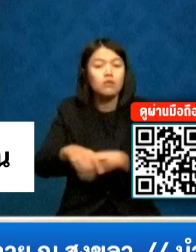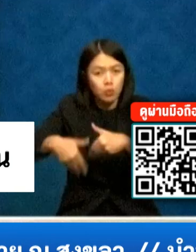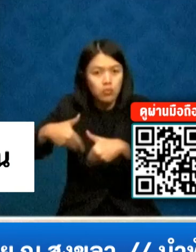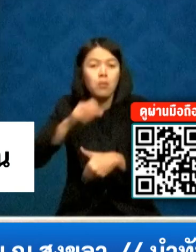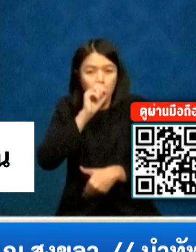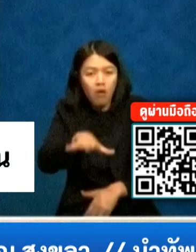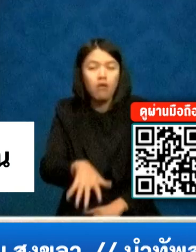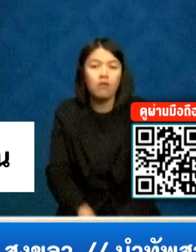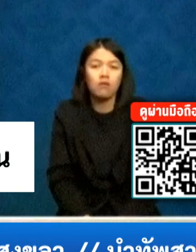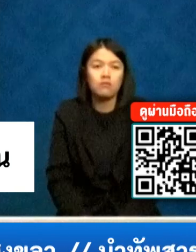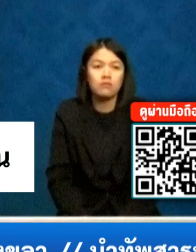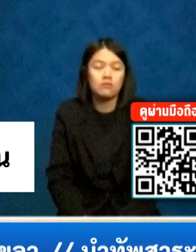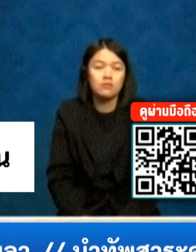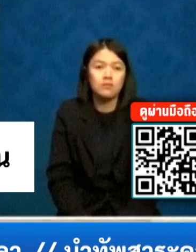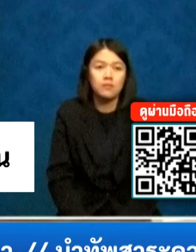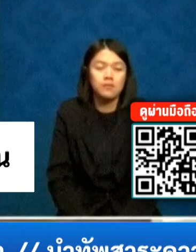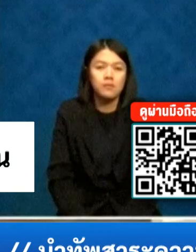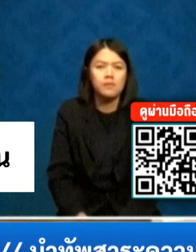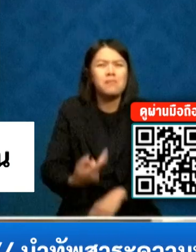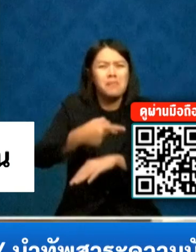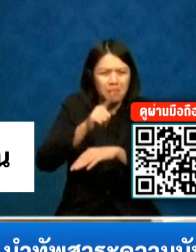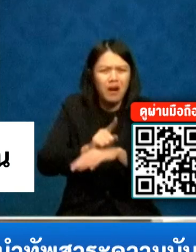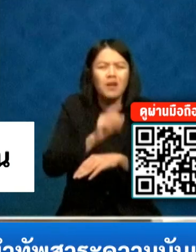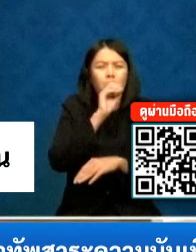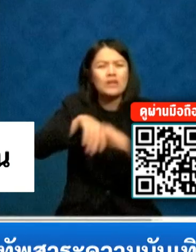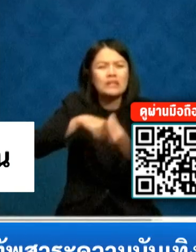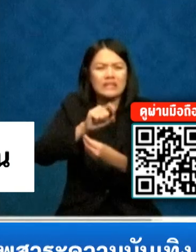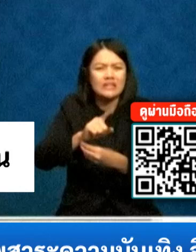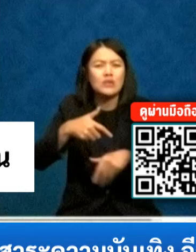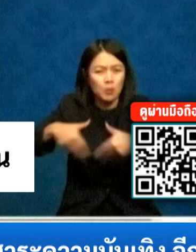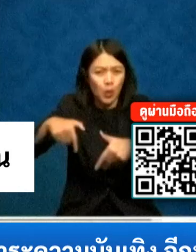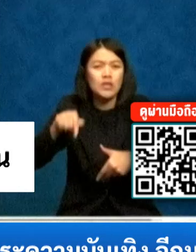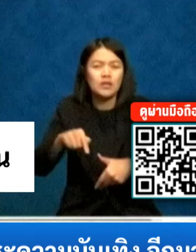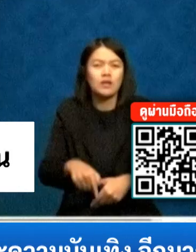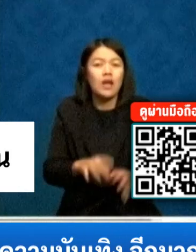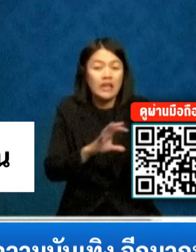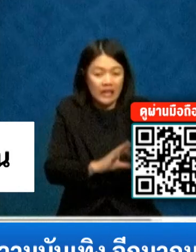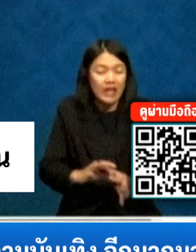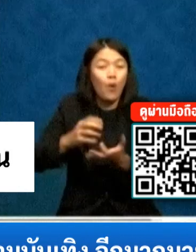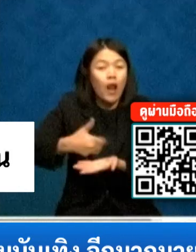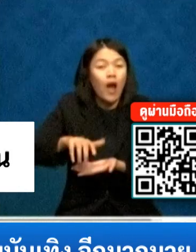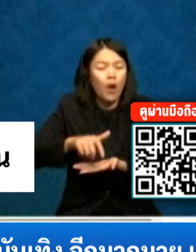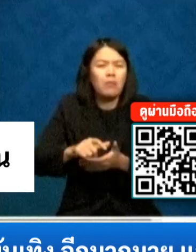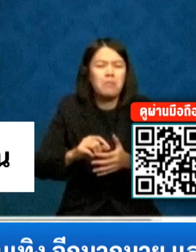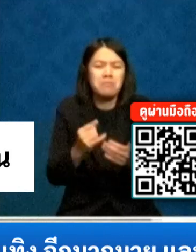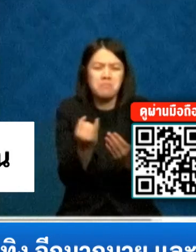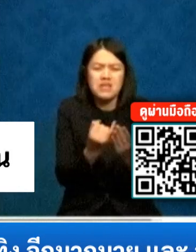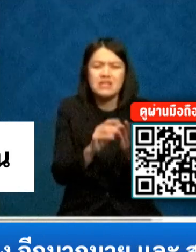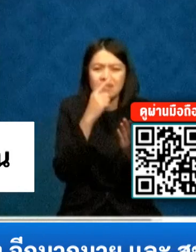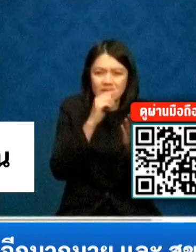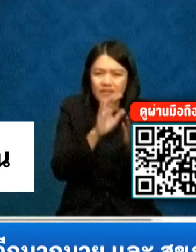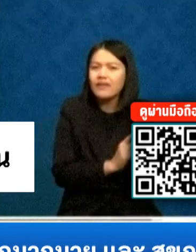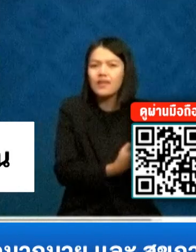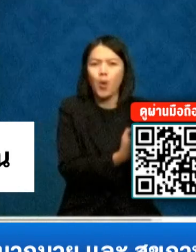าน ครับ ท่านประธานนี่พูดถึงเศรษฐกิจของชาวบ้านแต่กำลังโยก็เห็นว่าไม่ได้แย่เฉพาะในประเทศ